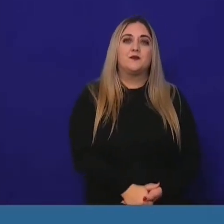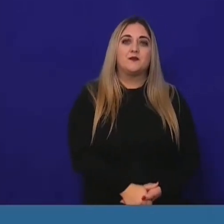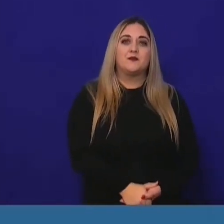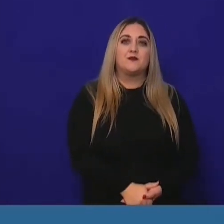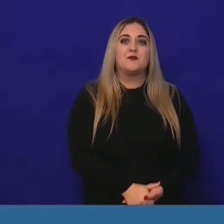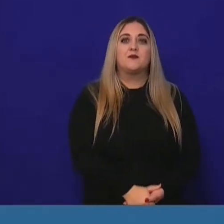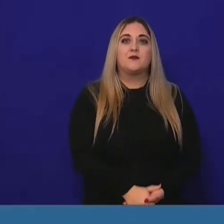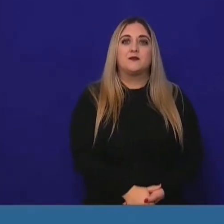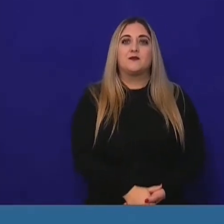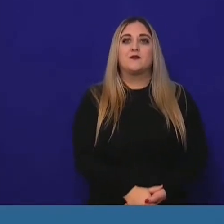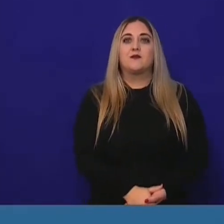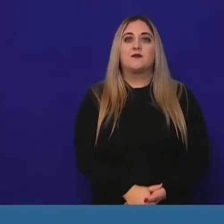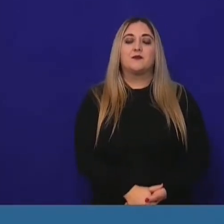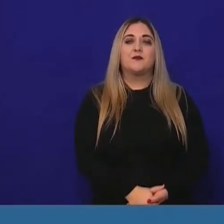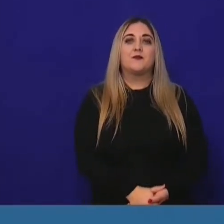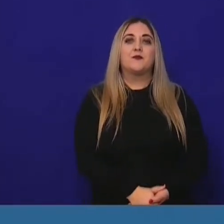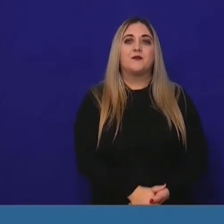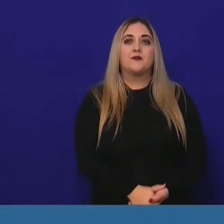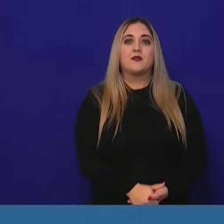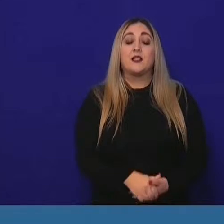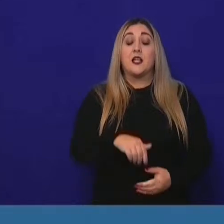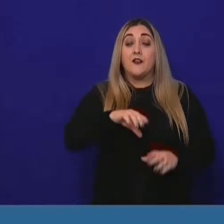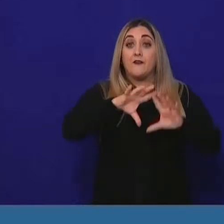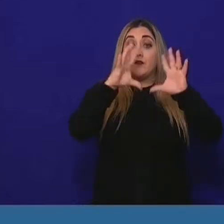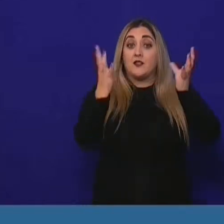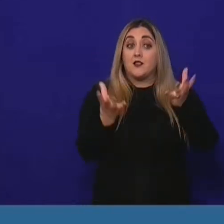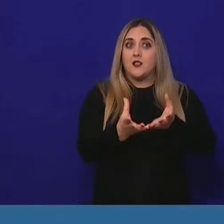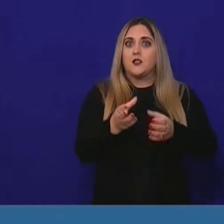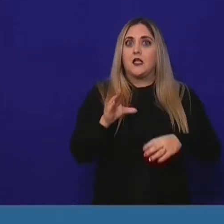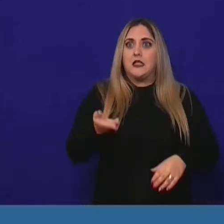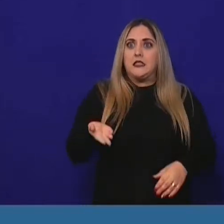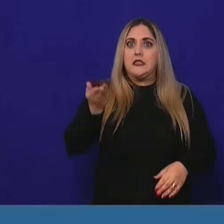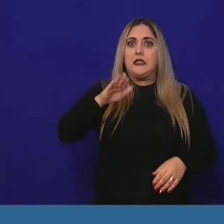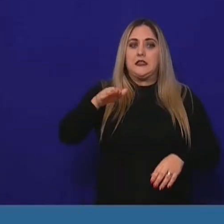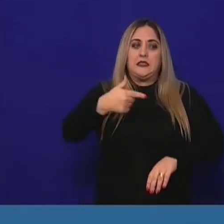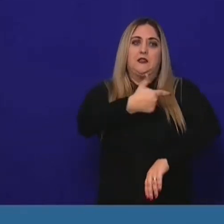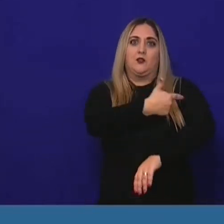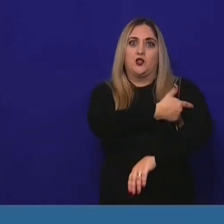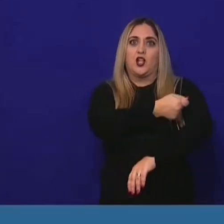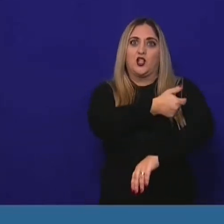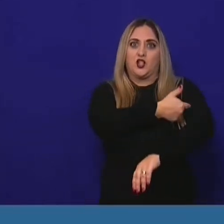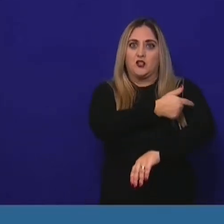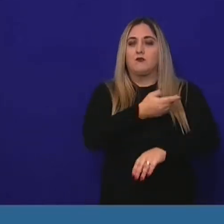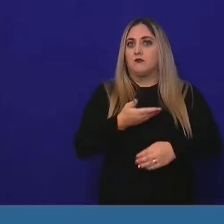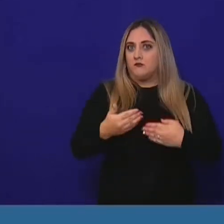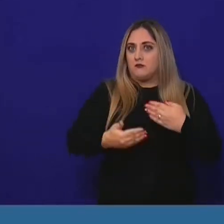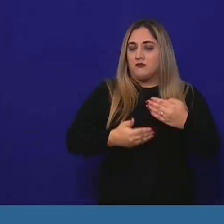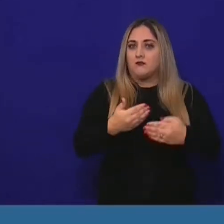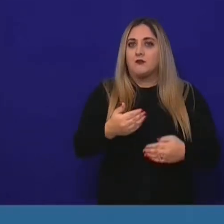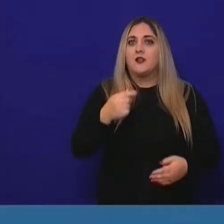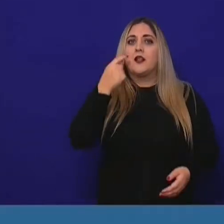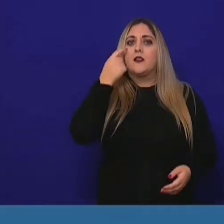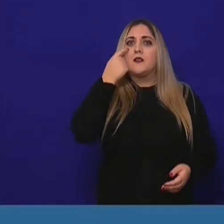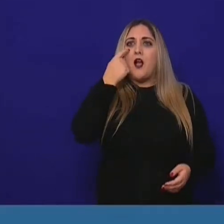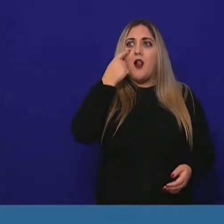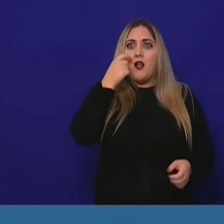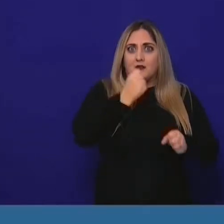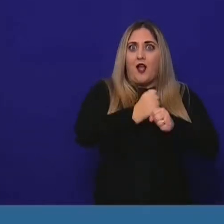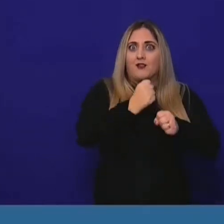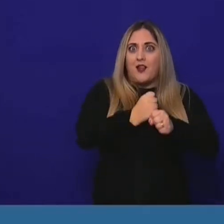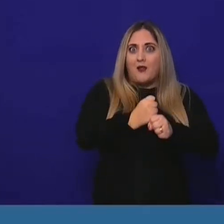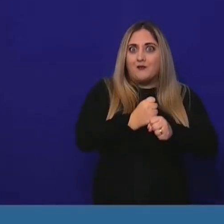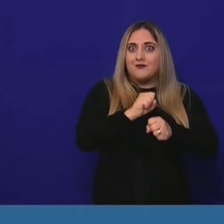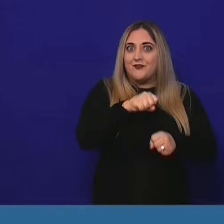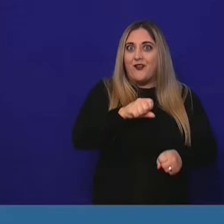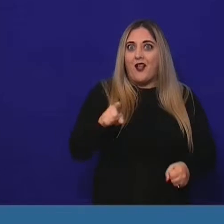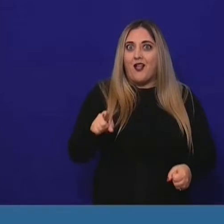li jitlaqmu aktar persuni madwar id-dinja bil-vaċċin kontra l-Covid-19. X'riżultati qed juri dan?